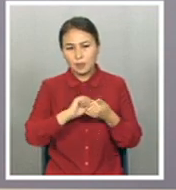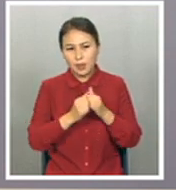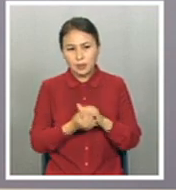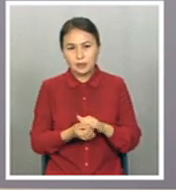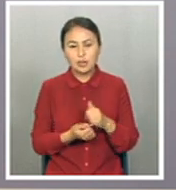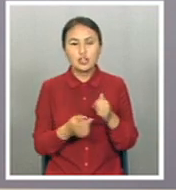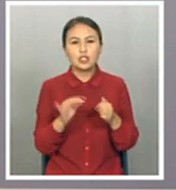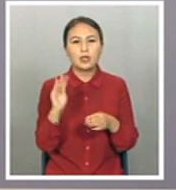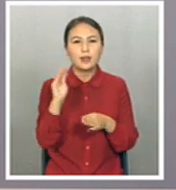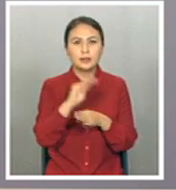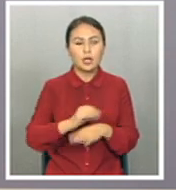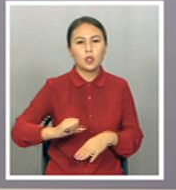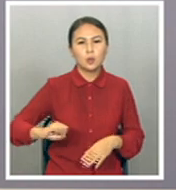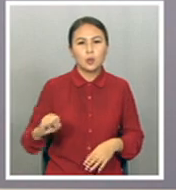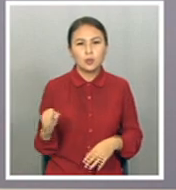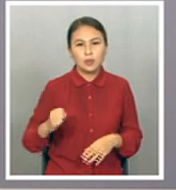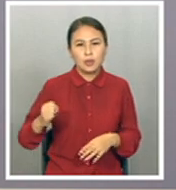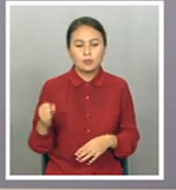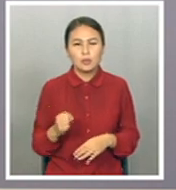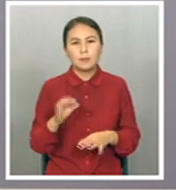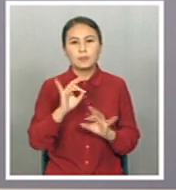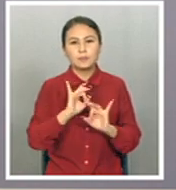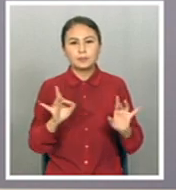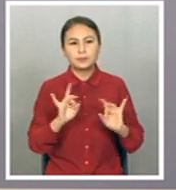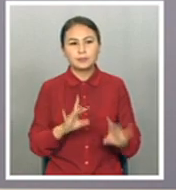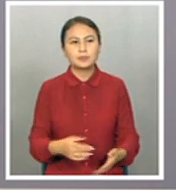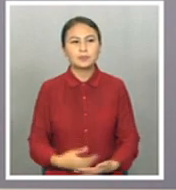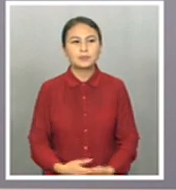және достарыңызбен бөлісіңіздер.